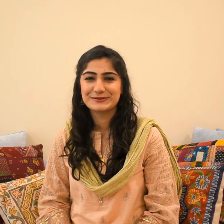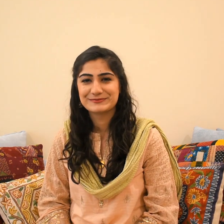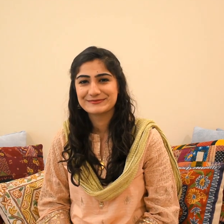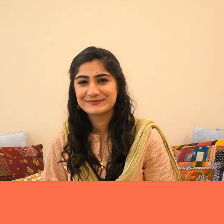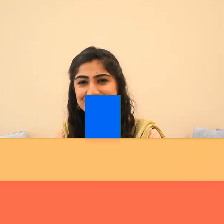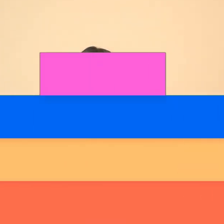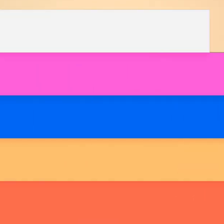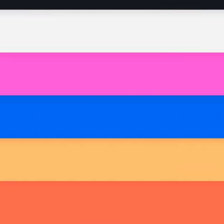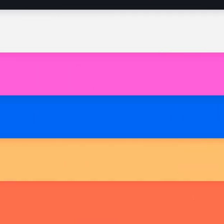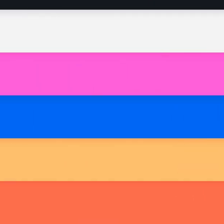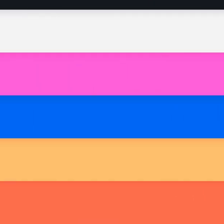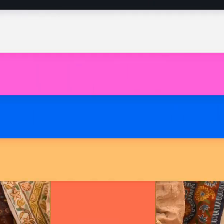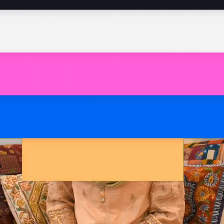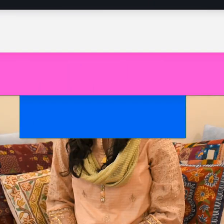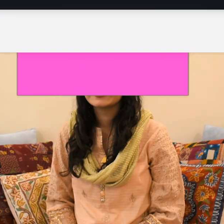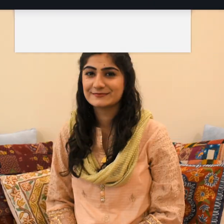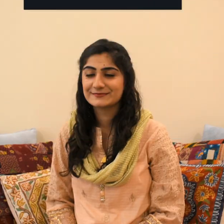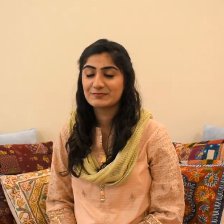हैं।